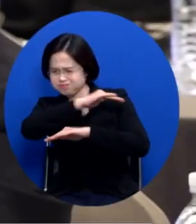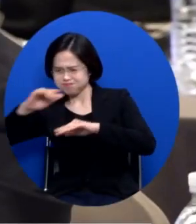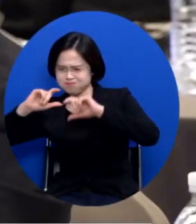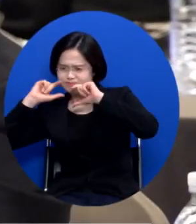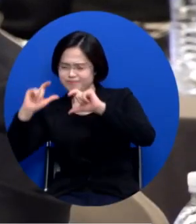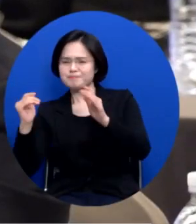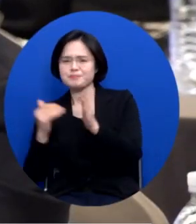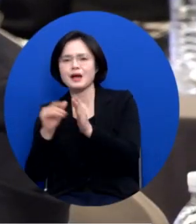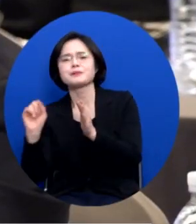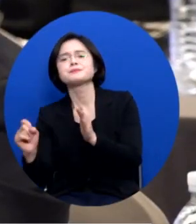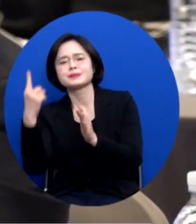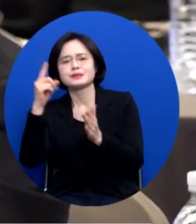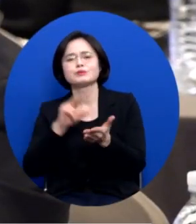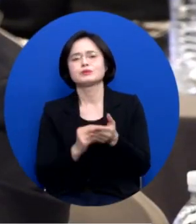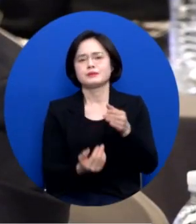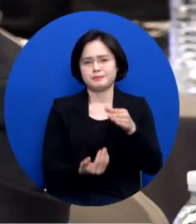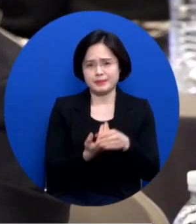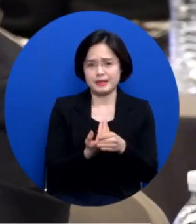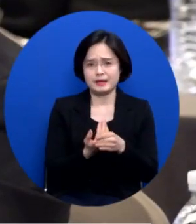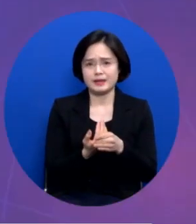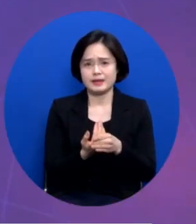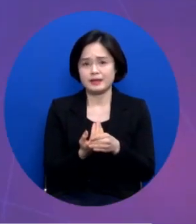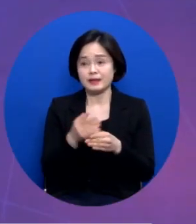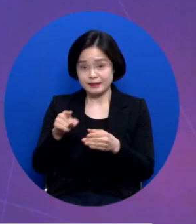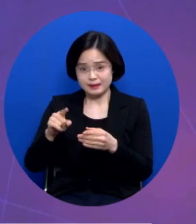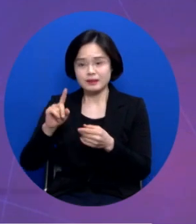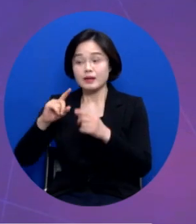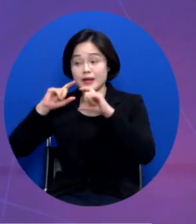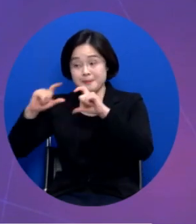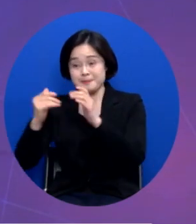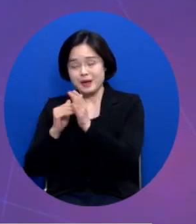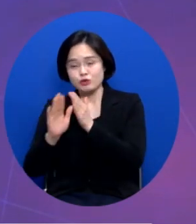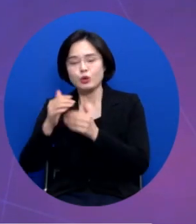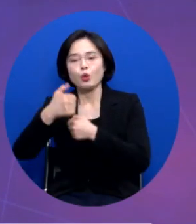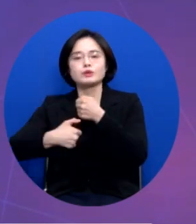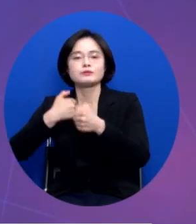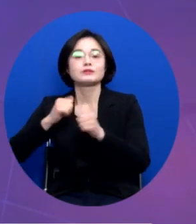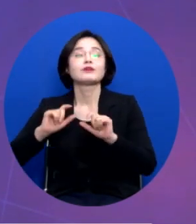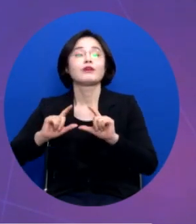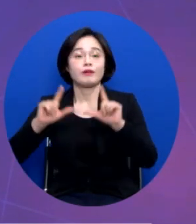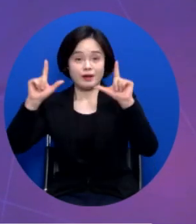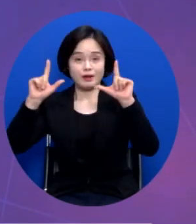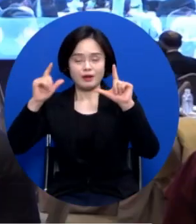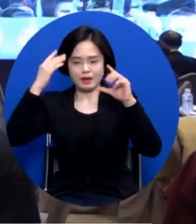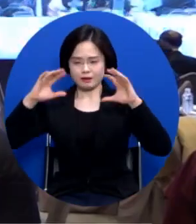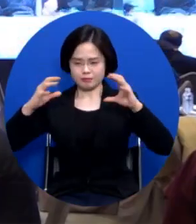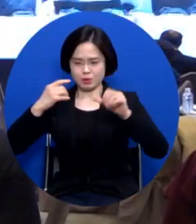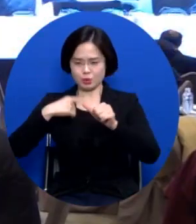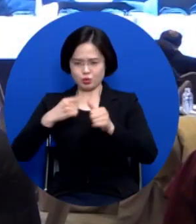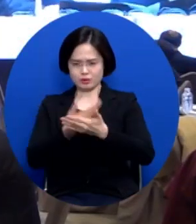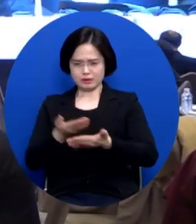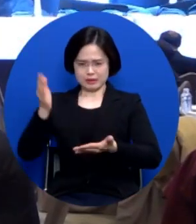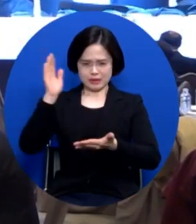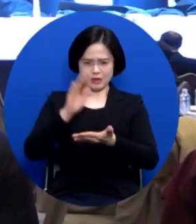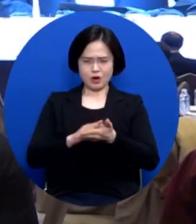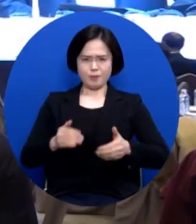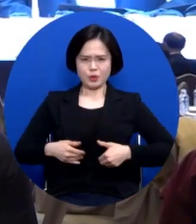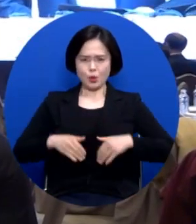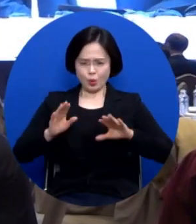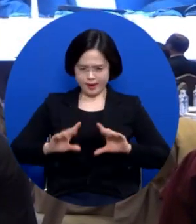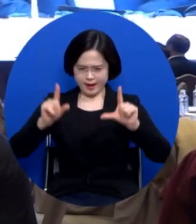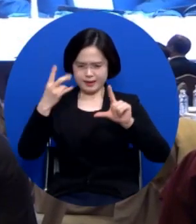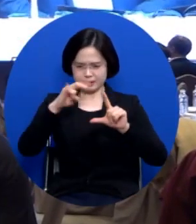평준화 제도 50주년을 맞아 교육기념일을 선포하고 대한민국 교육개혁의 원년으로 삼겠다고